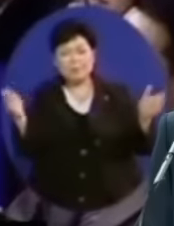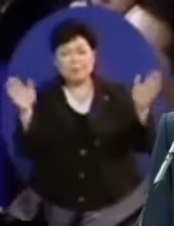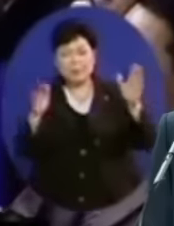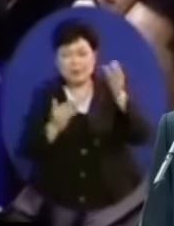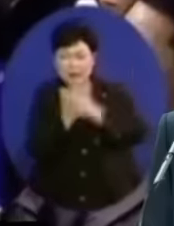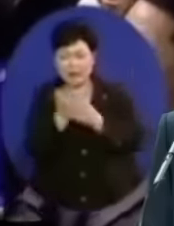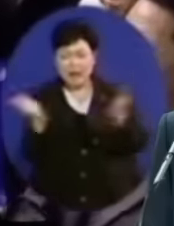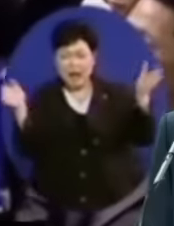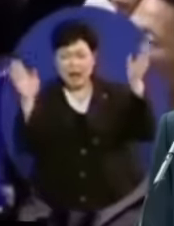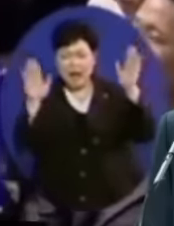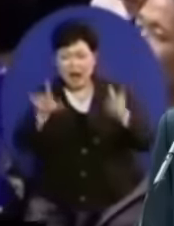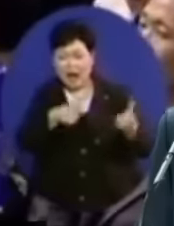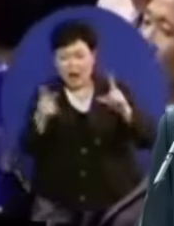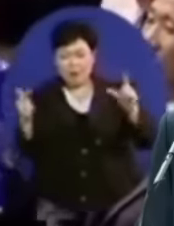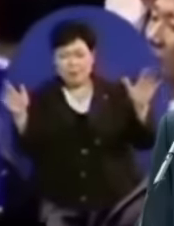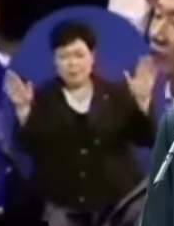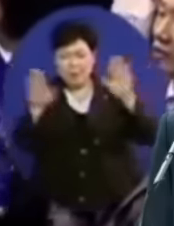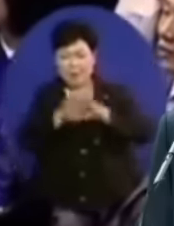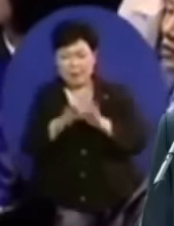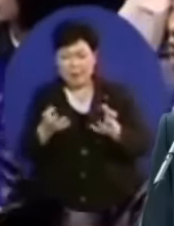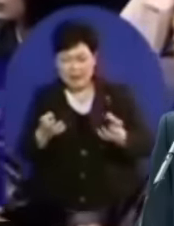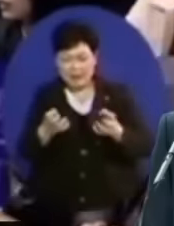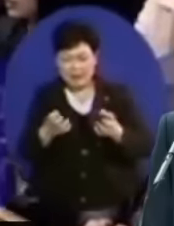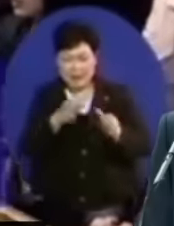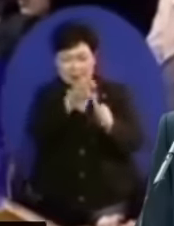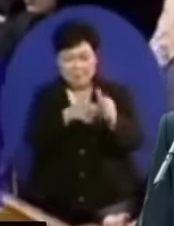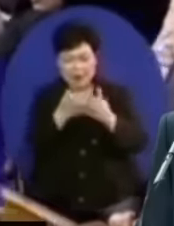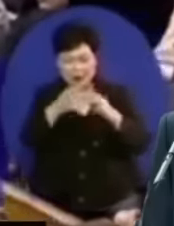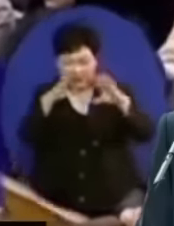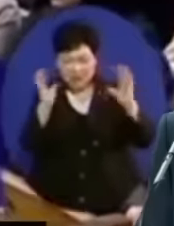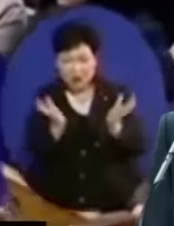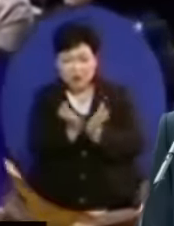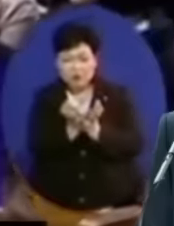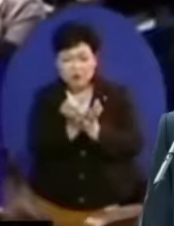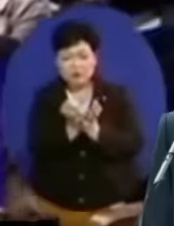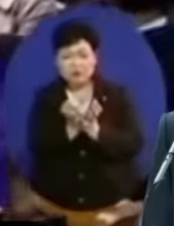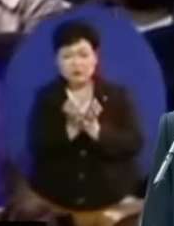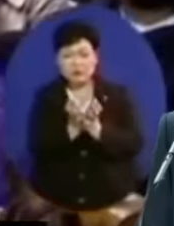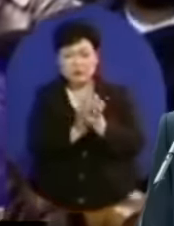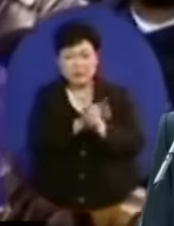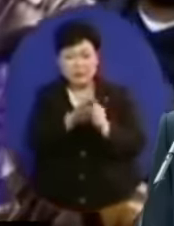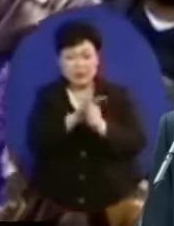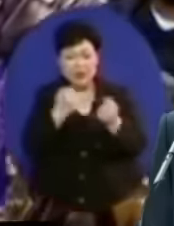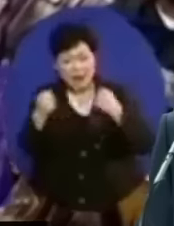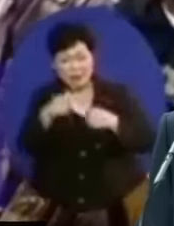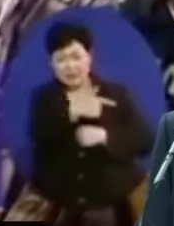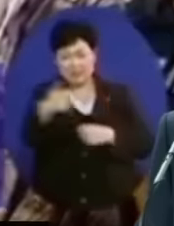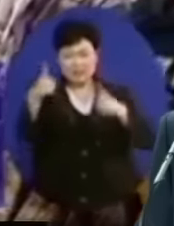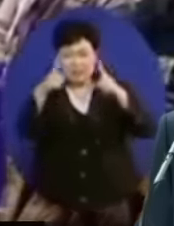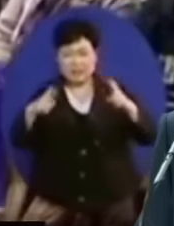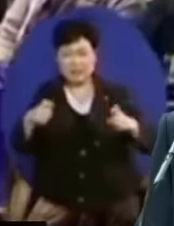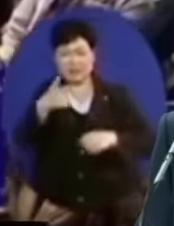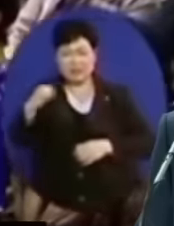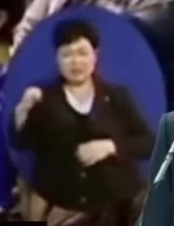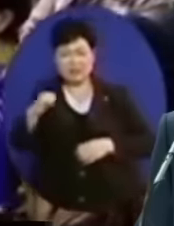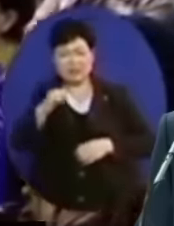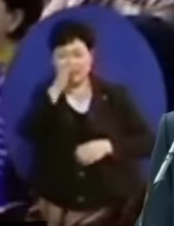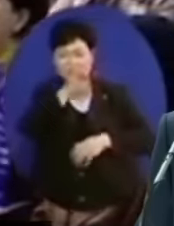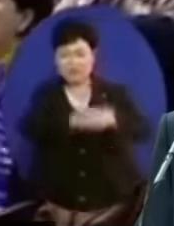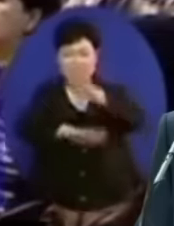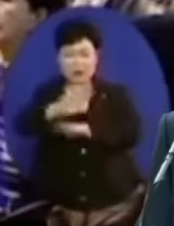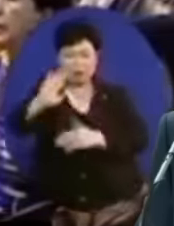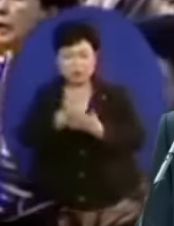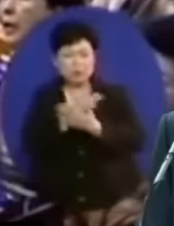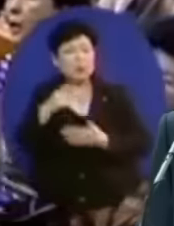났다가 하룻밤에 말라버린 이 박는쿨을 아꼈거든 하물며 이 큰 성읍 니느웨에는 좌우를